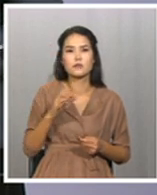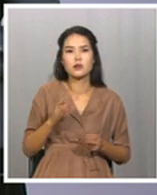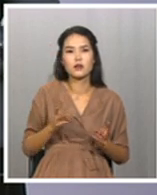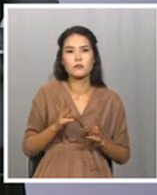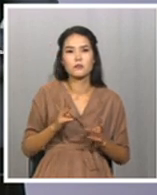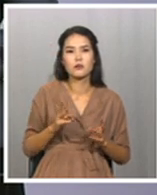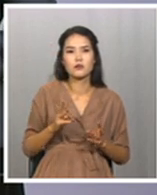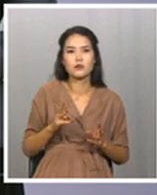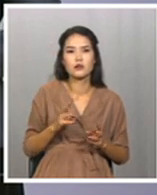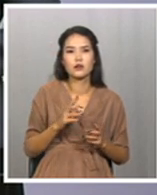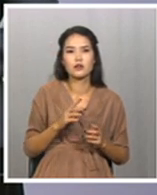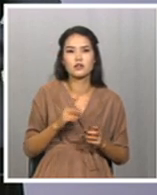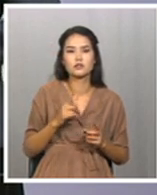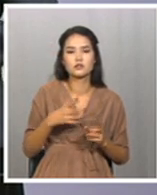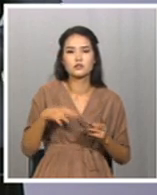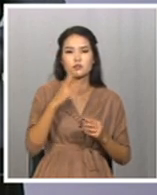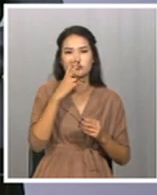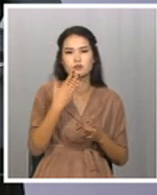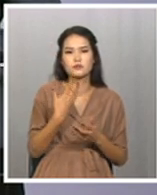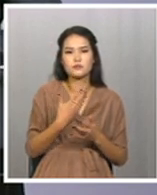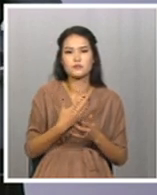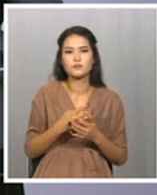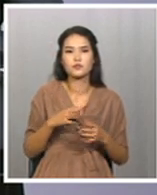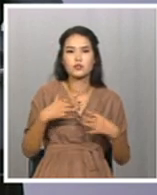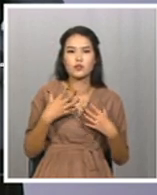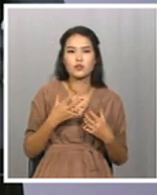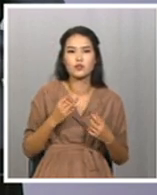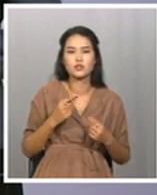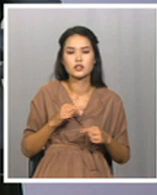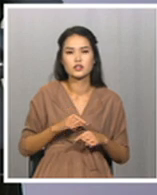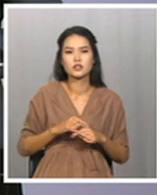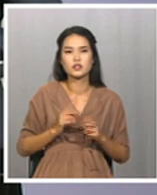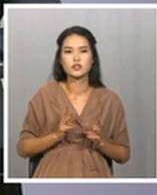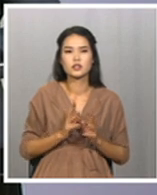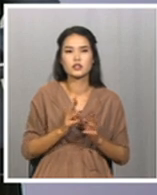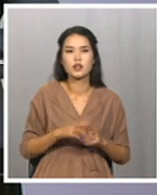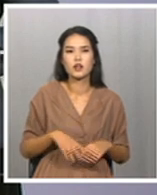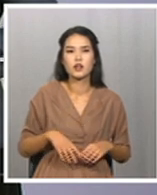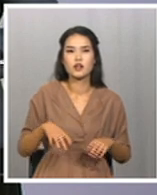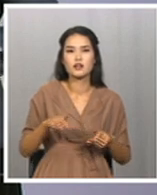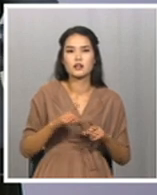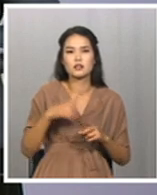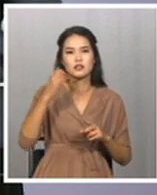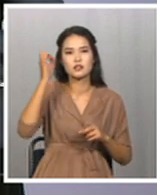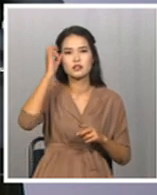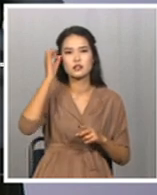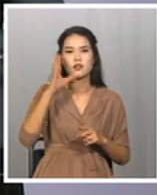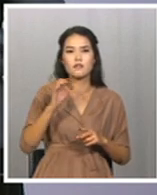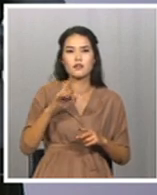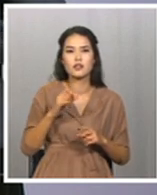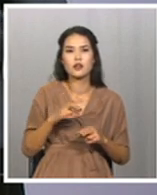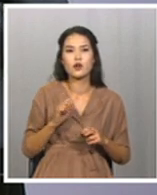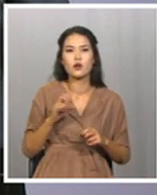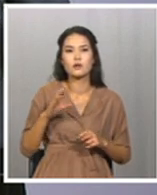огонь, сыплющий вокруг себя жгучие искры. Вера же напоминает мраморную статую,